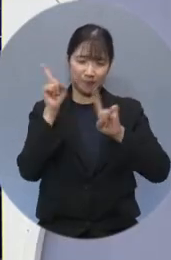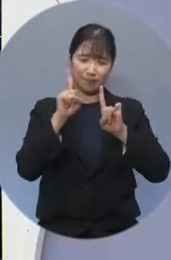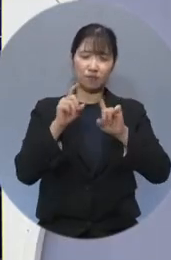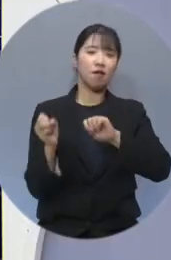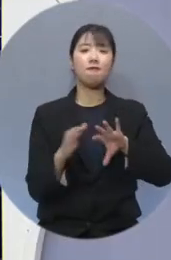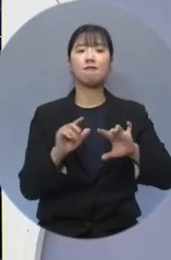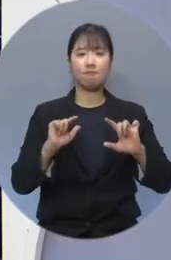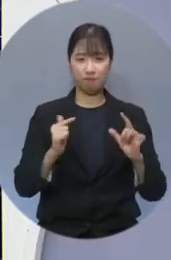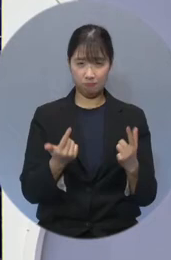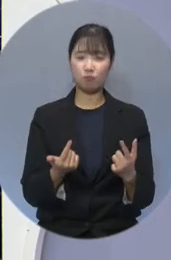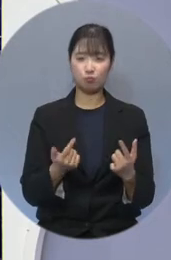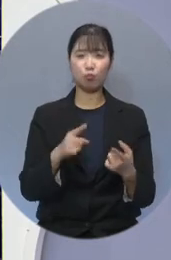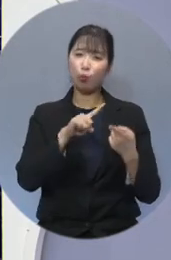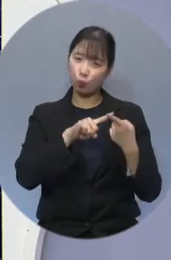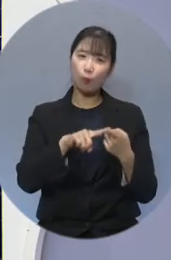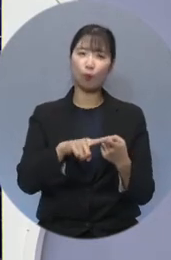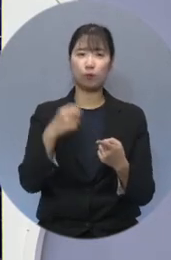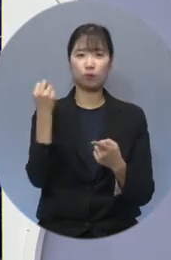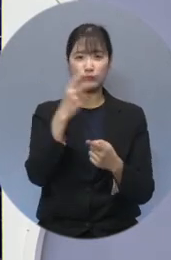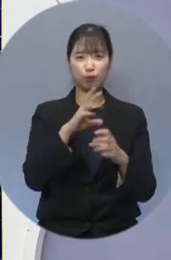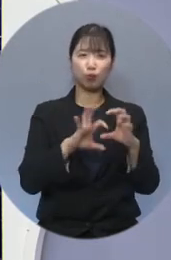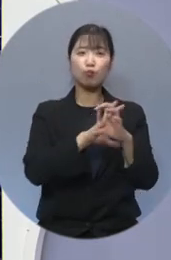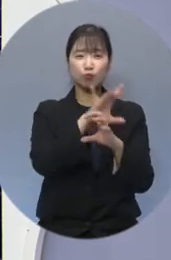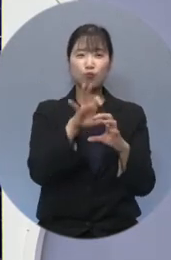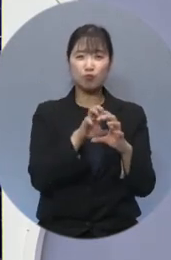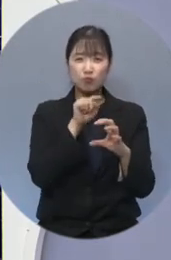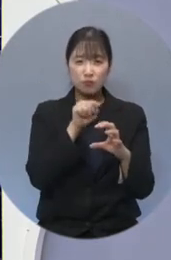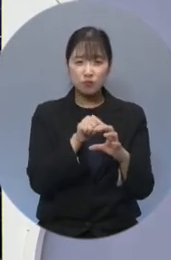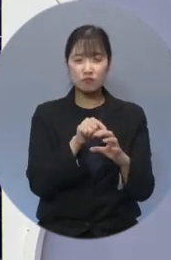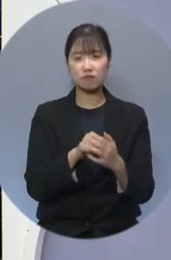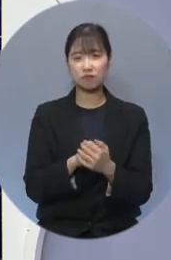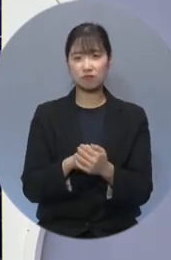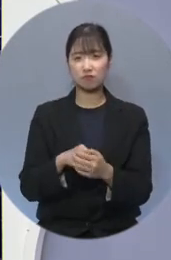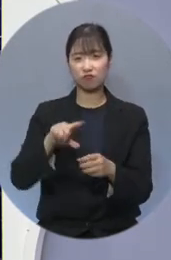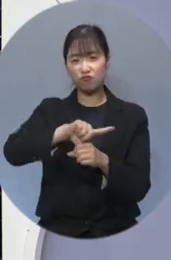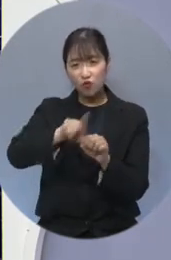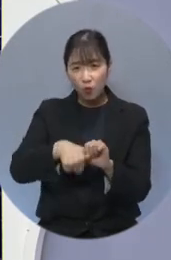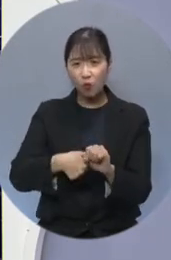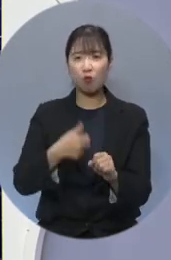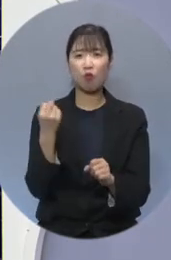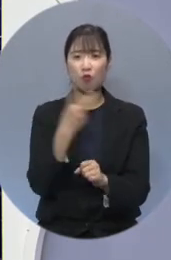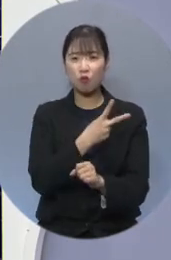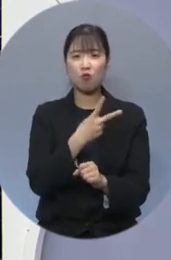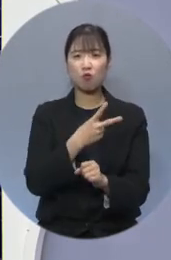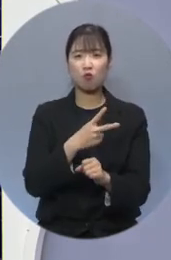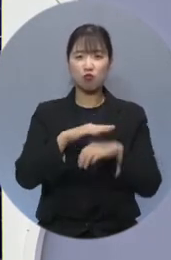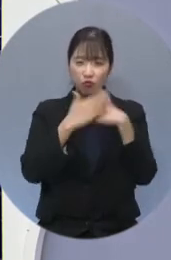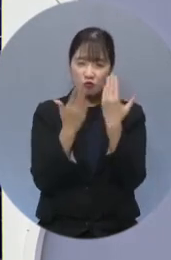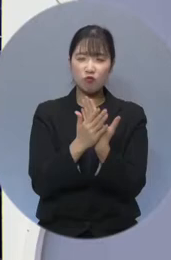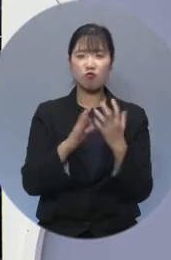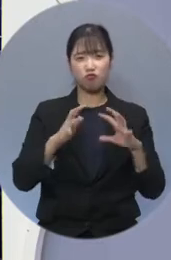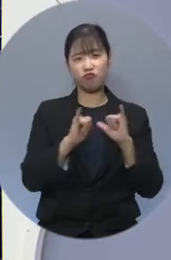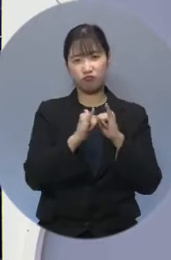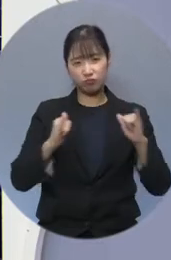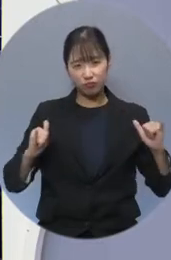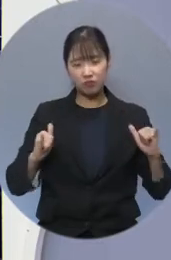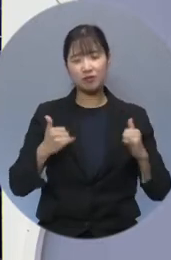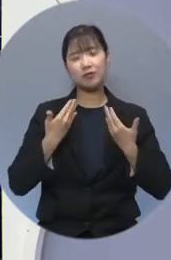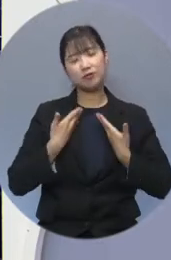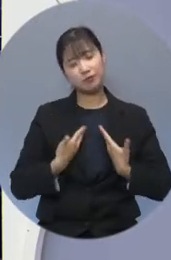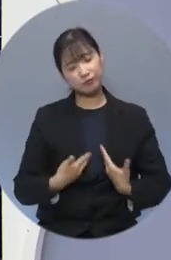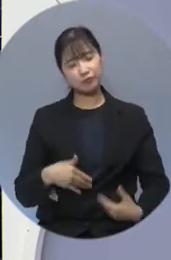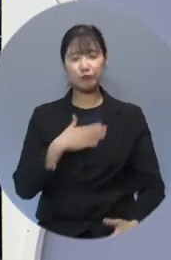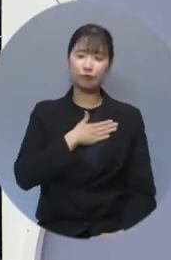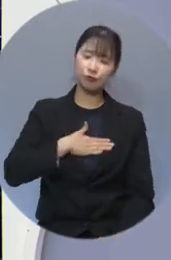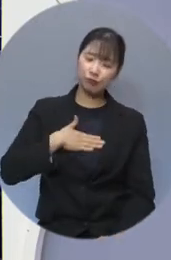거고요. 또 코로나의 역설인데 수도권에 또는 전 국민들이 이제 힐링을 하고